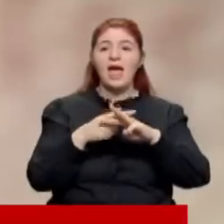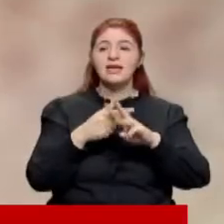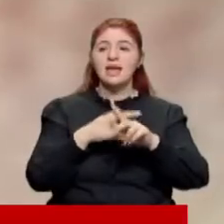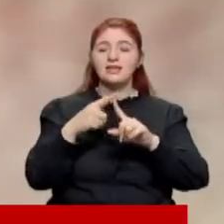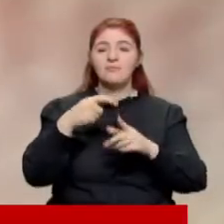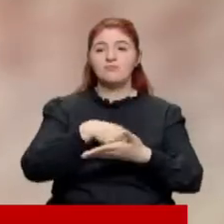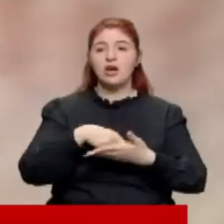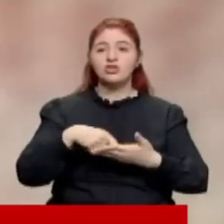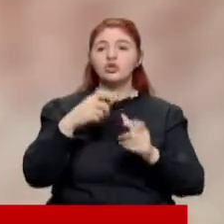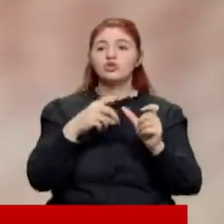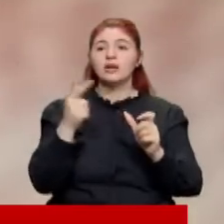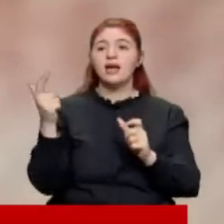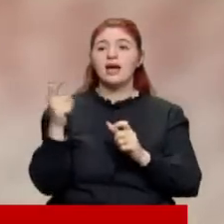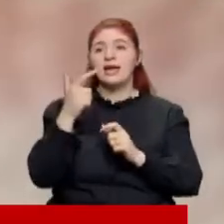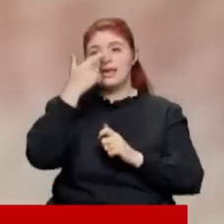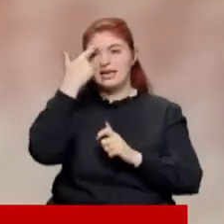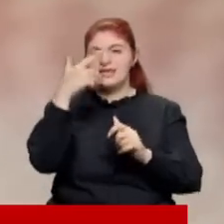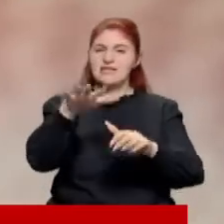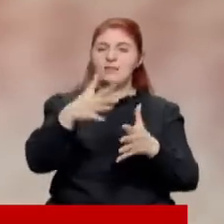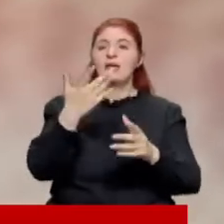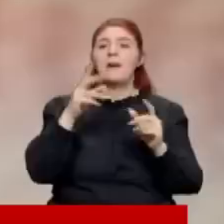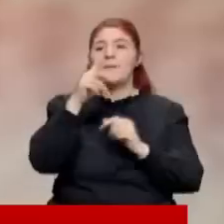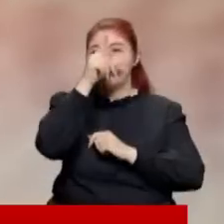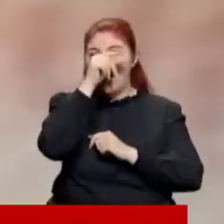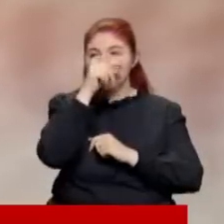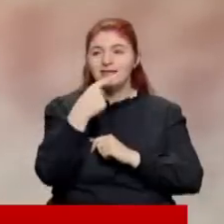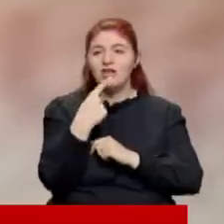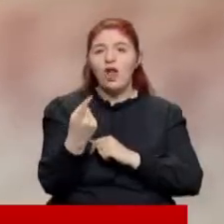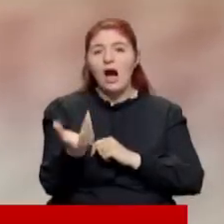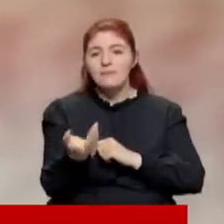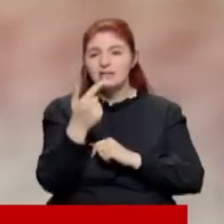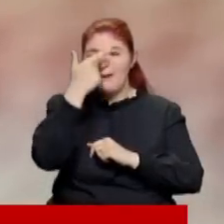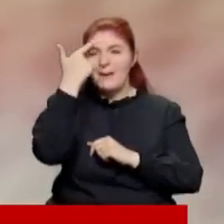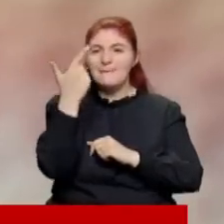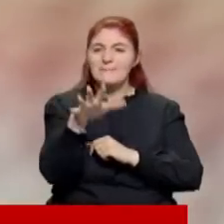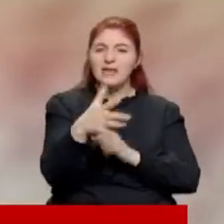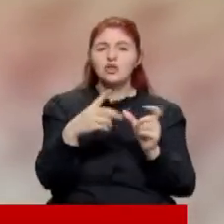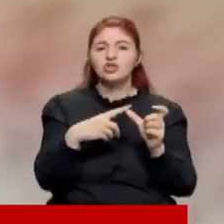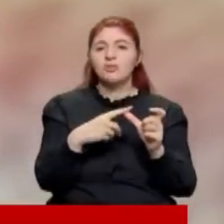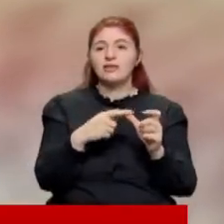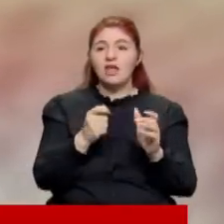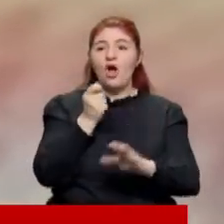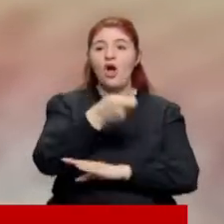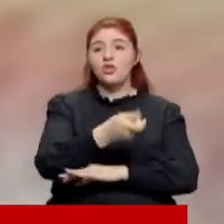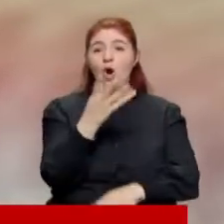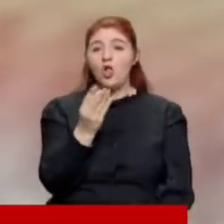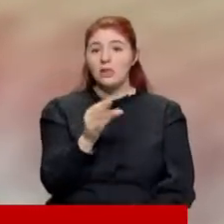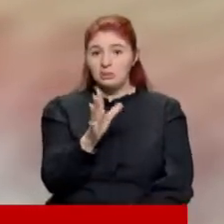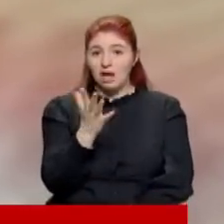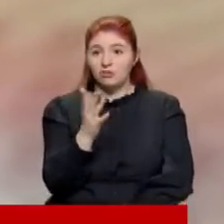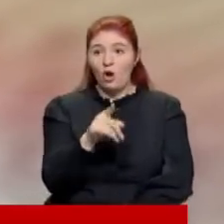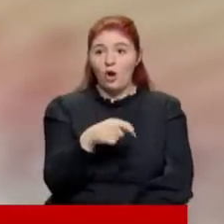EYT maaşına Şubat ihtimali. Yani Mart'ta deniliyordu da şimdi belki de Şubat'ta da ödenebilir mi acaba